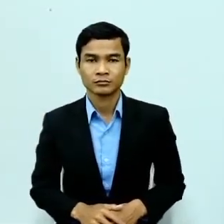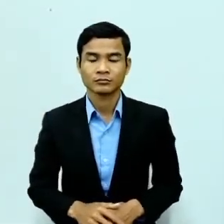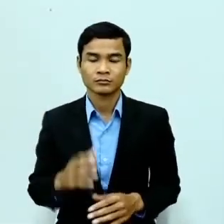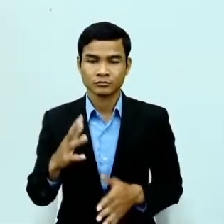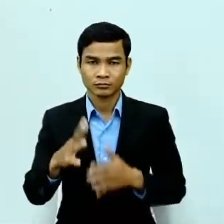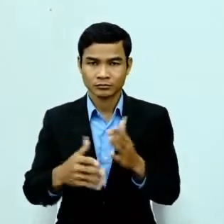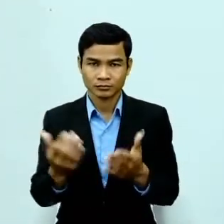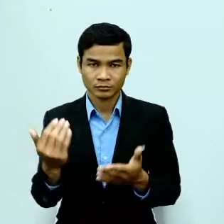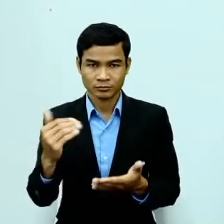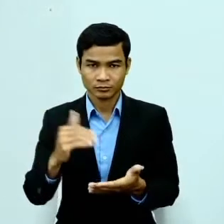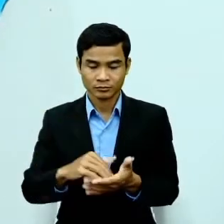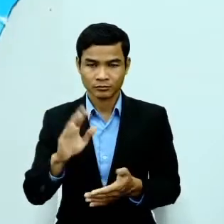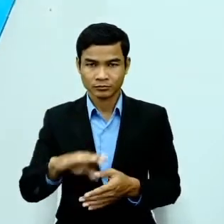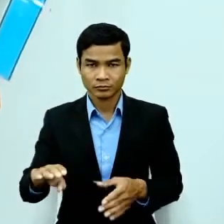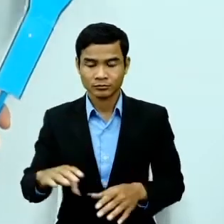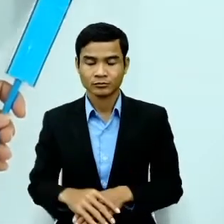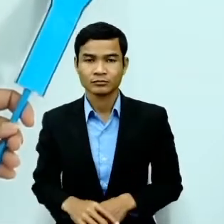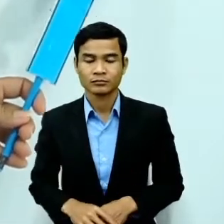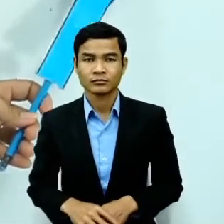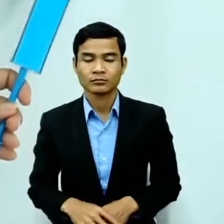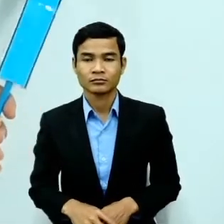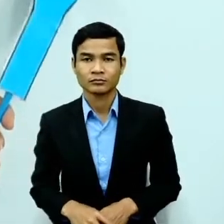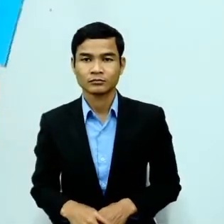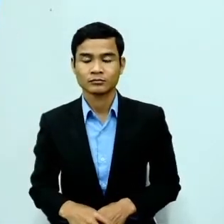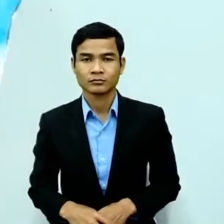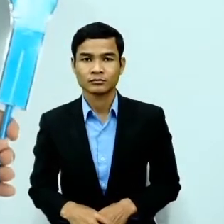ăn một đồng tiết